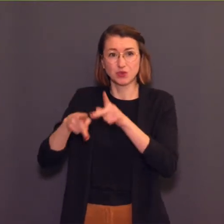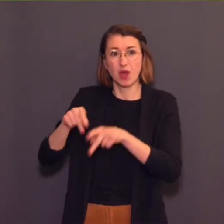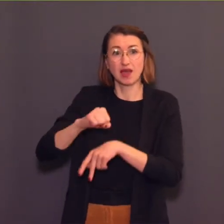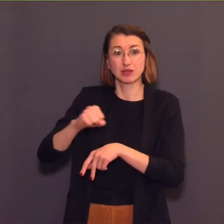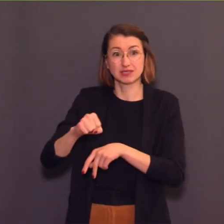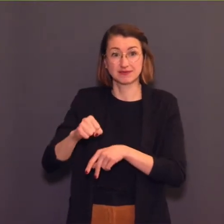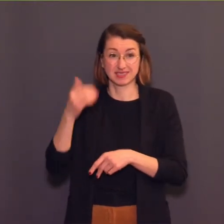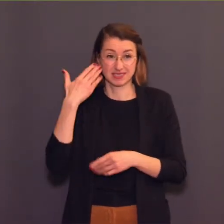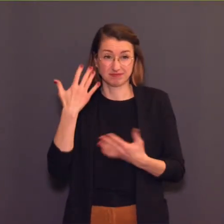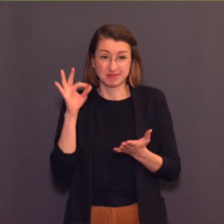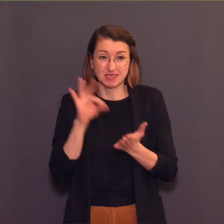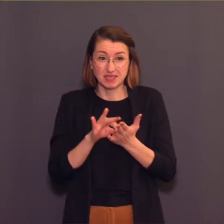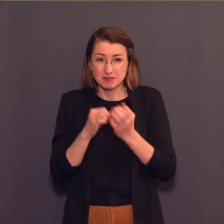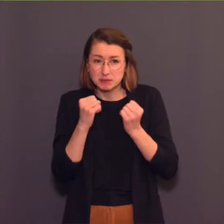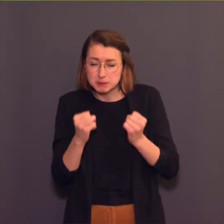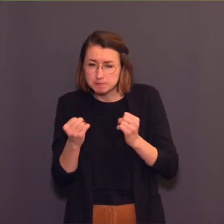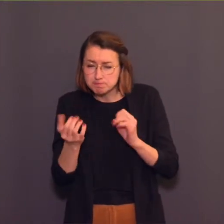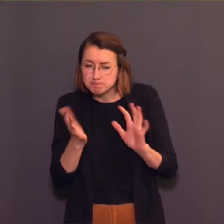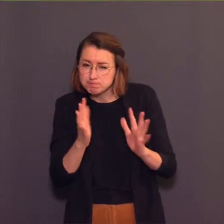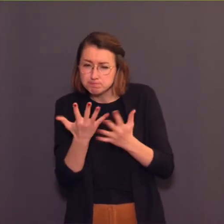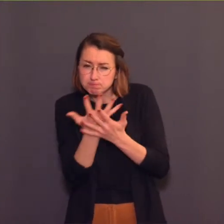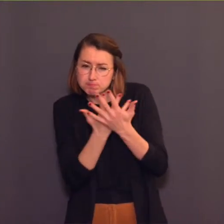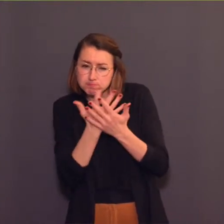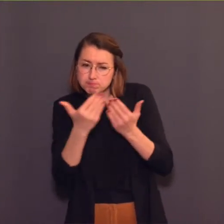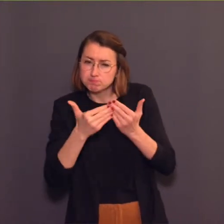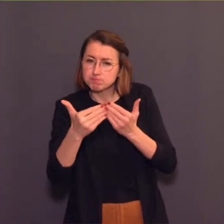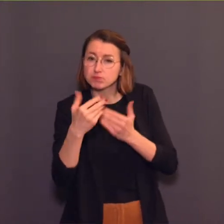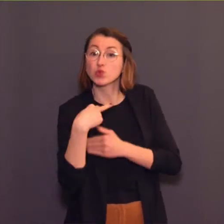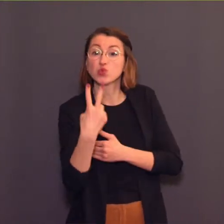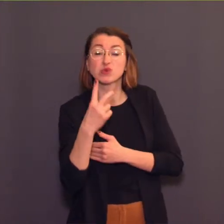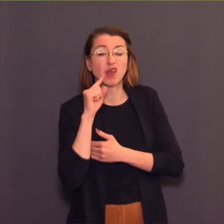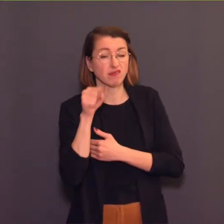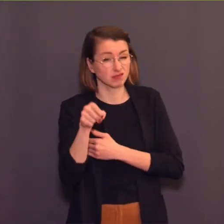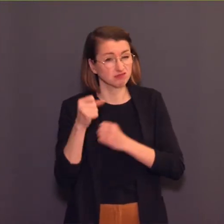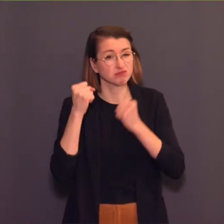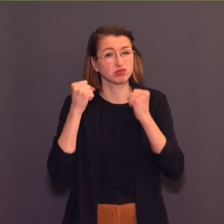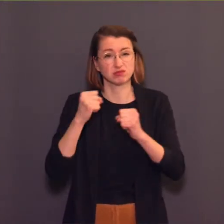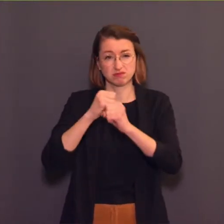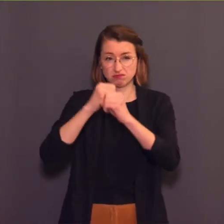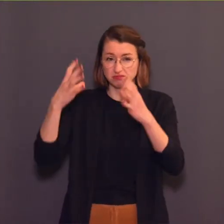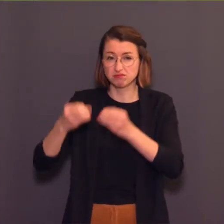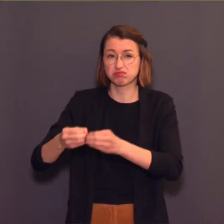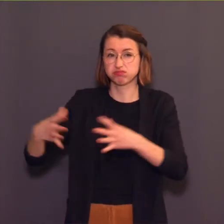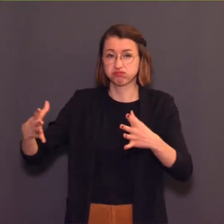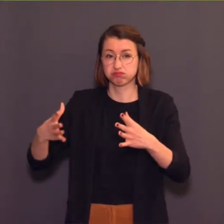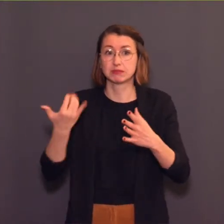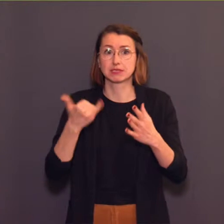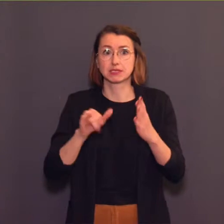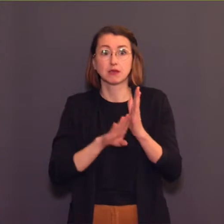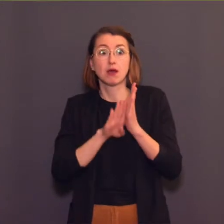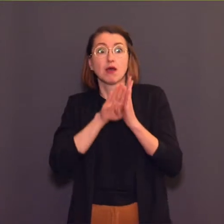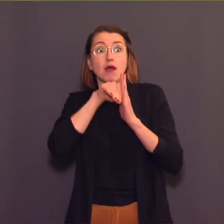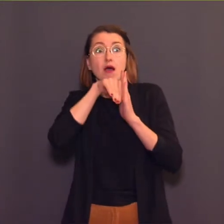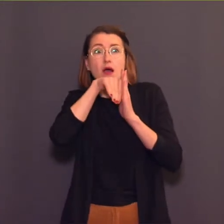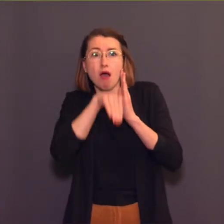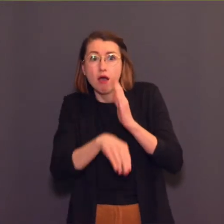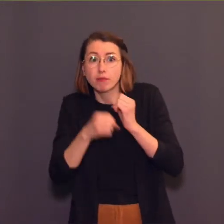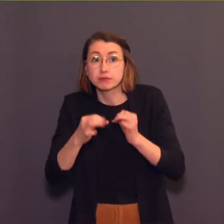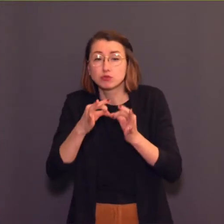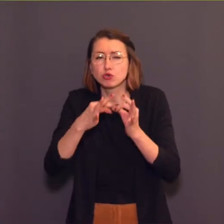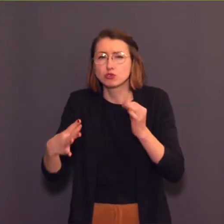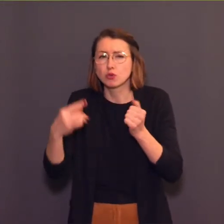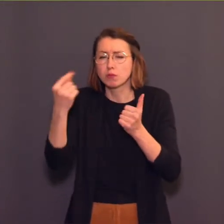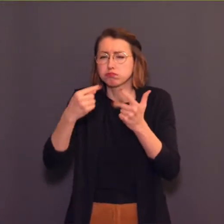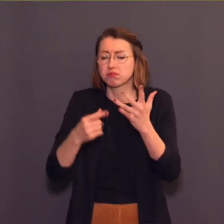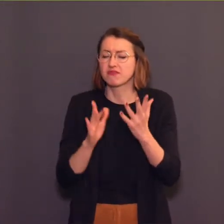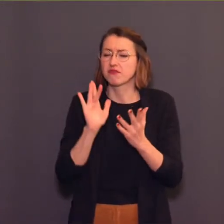12 avril. Mais nous pouvons faire des choses pour modifier cette courbe et on va en parler dans quelques instants. Actuellement, le rapport